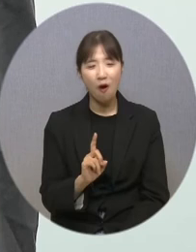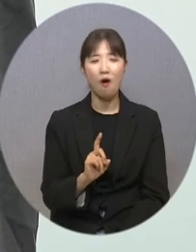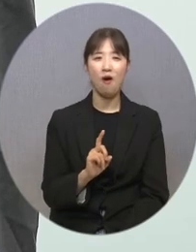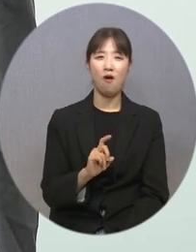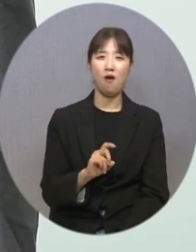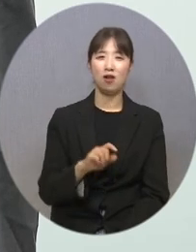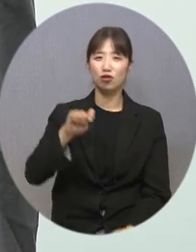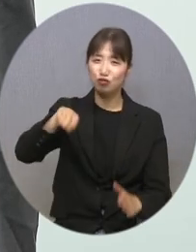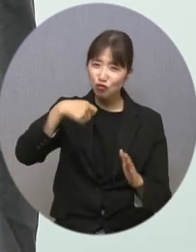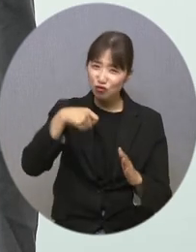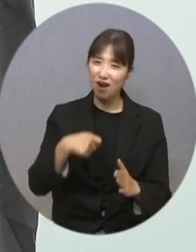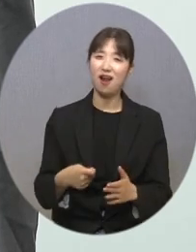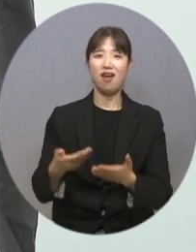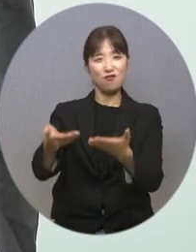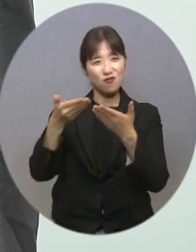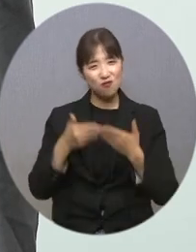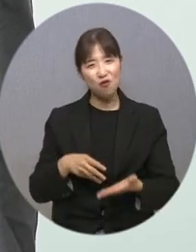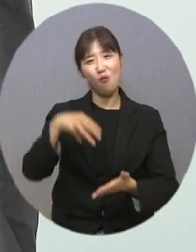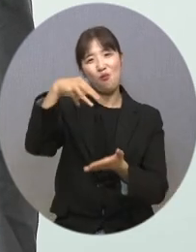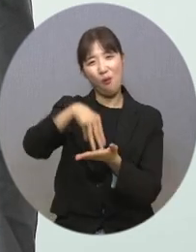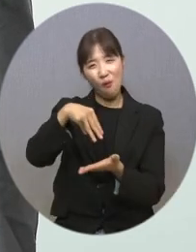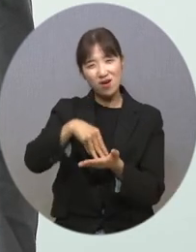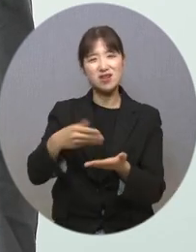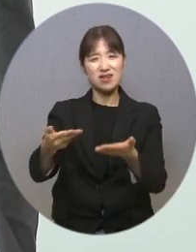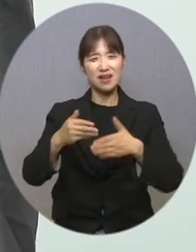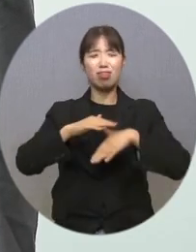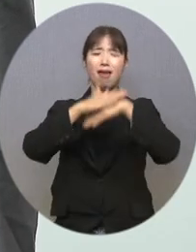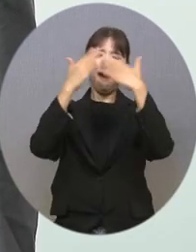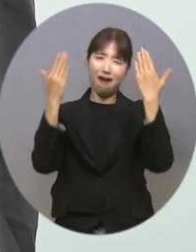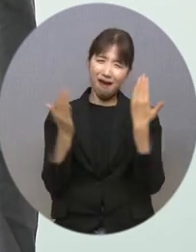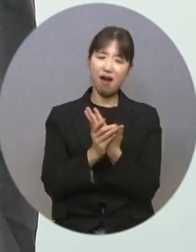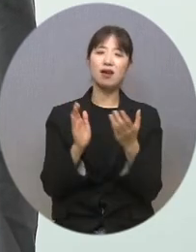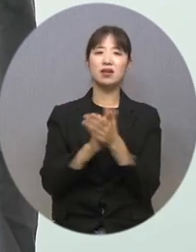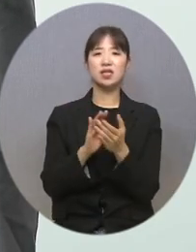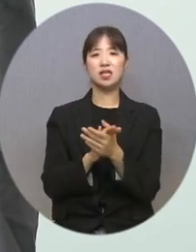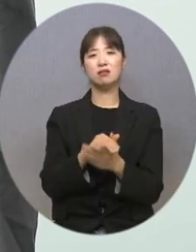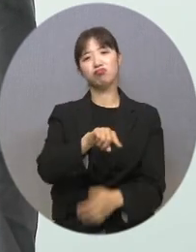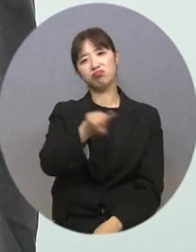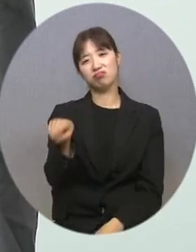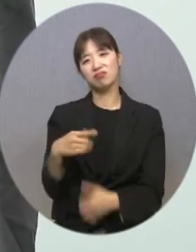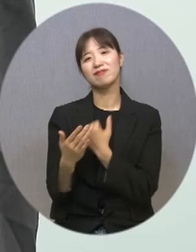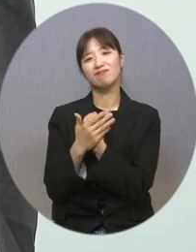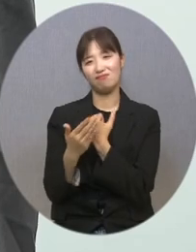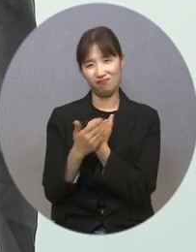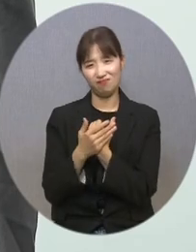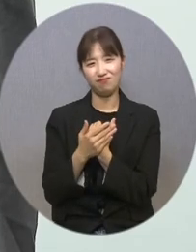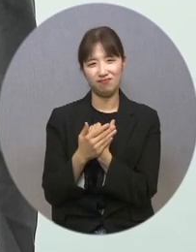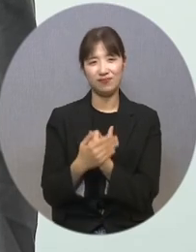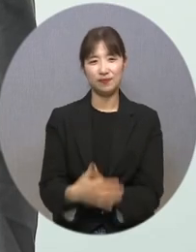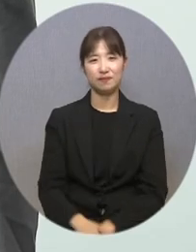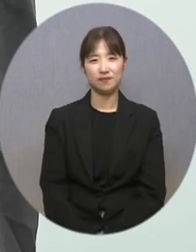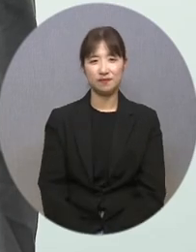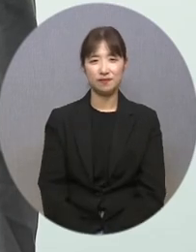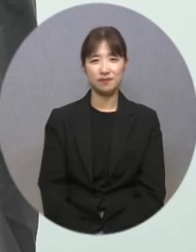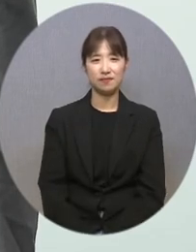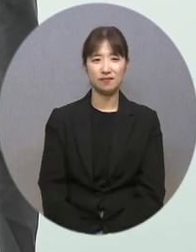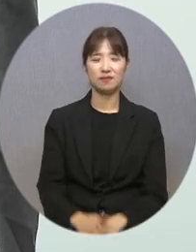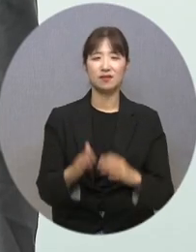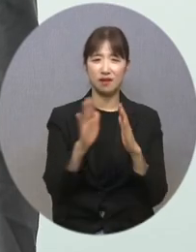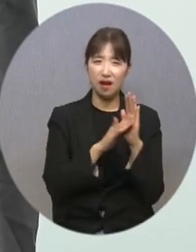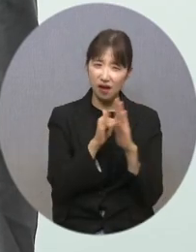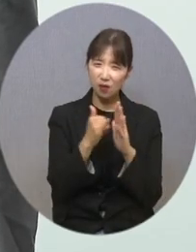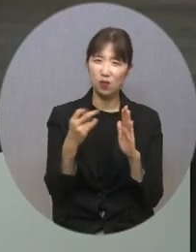뭐 숟가락 갖다주고 포크 같다 주가 모든 것에 다 친구들이 통을 줬거든요 으 가족